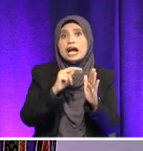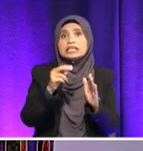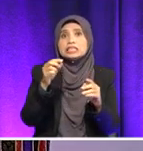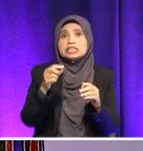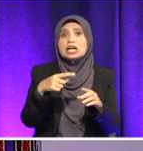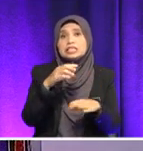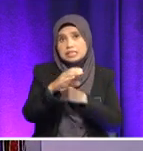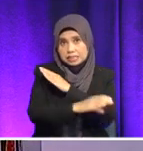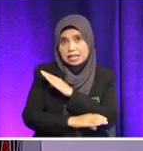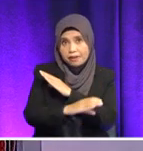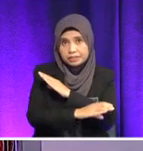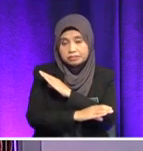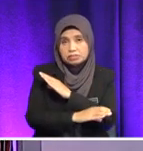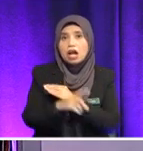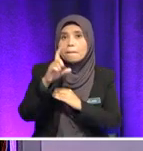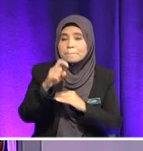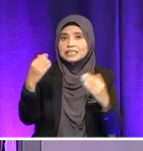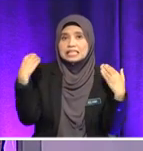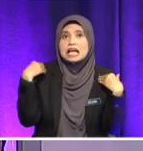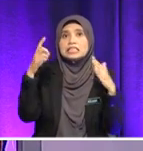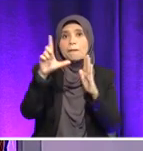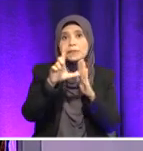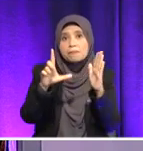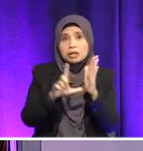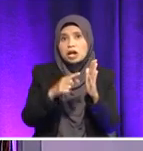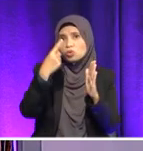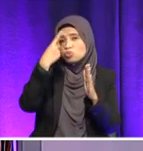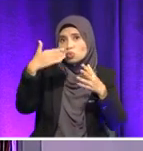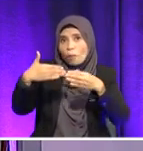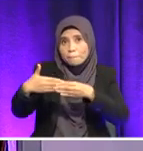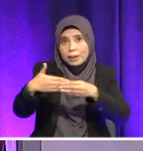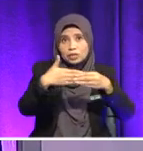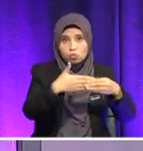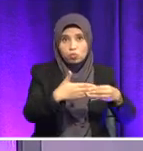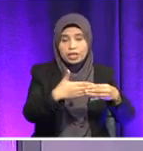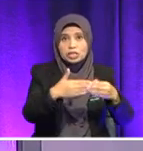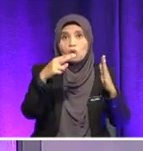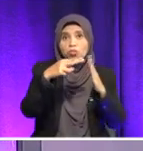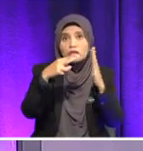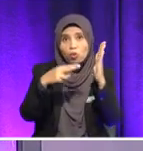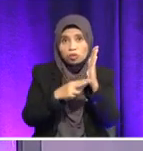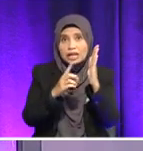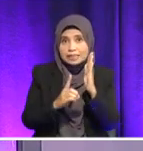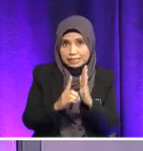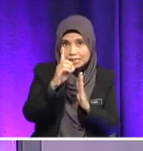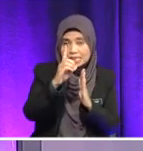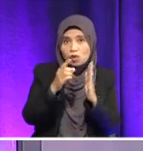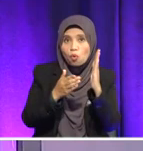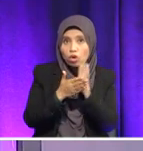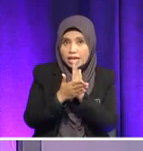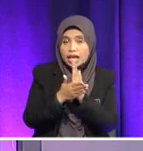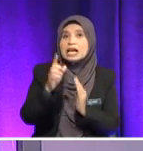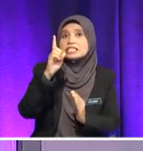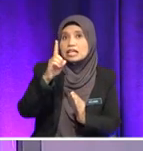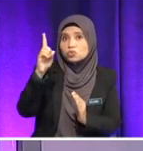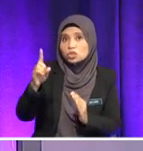nah wujud satu negara bisa aja perlembagaannya Sebagai panduan dan undang-undang tertinggi yang digunakan oleh sebuah negara